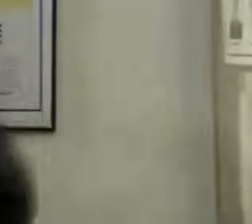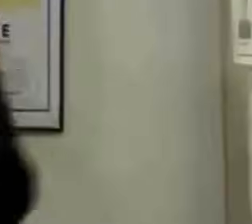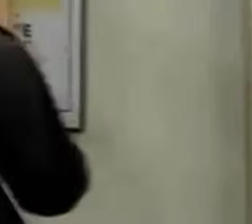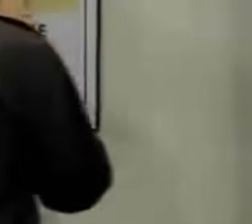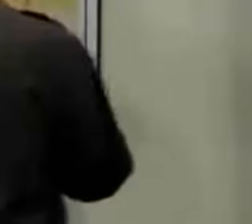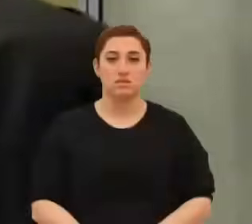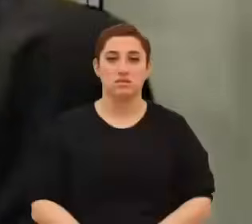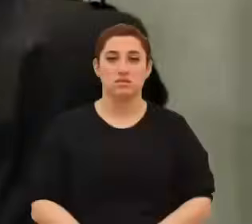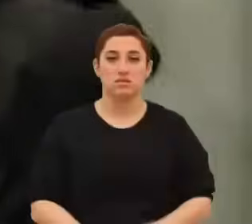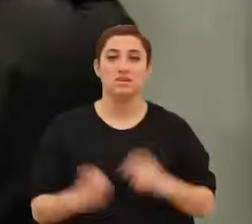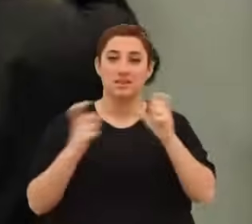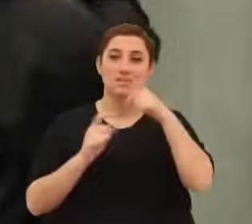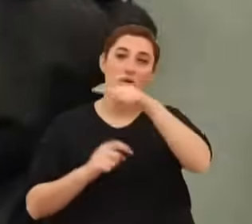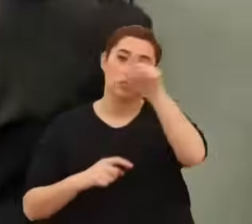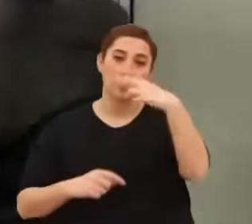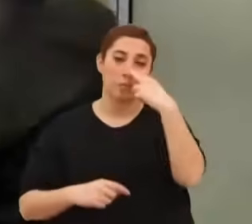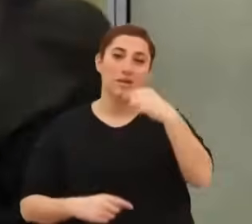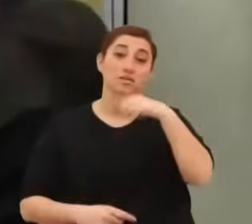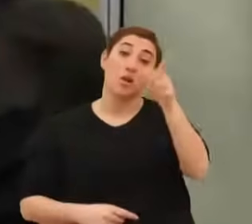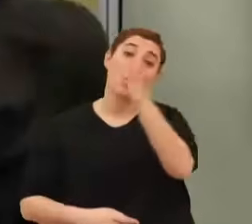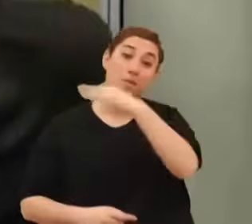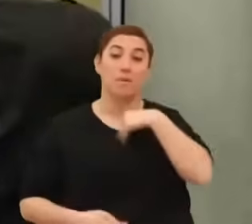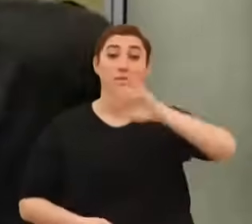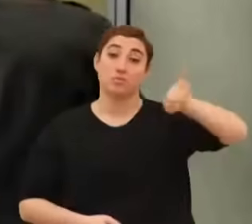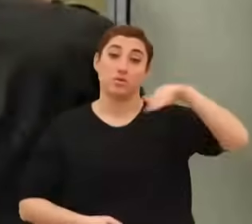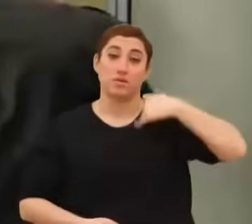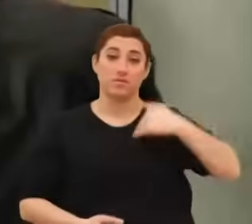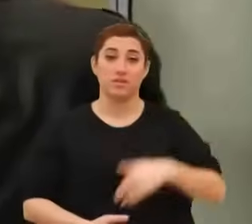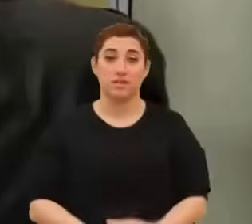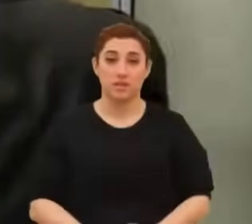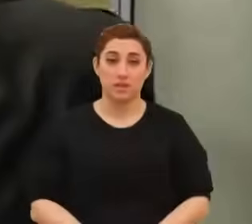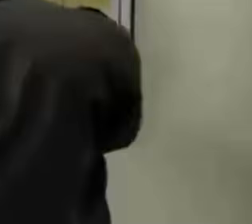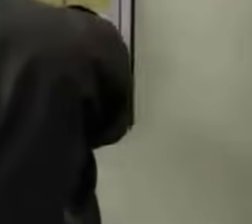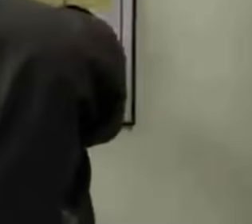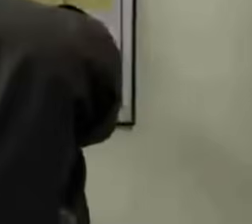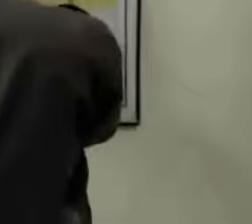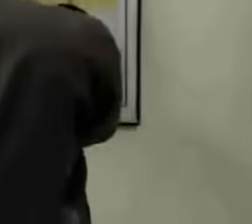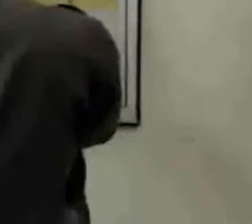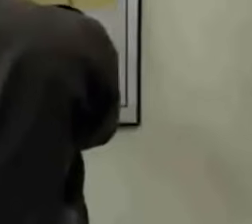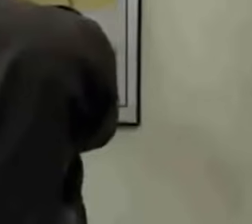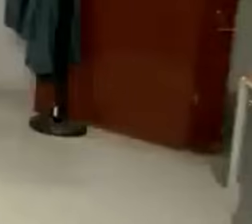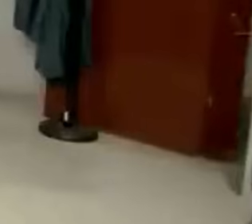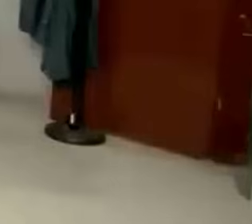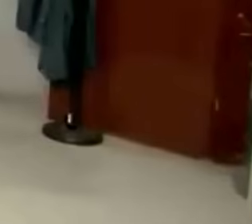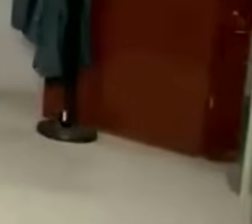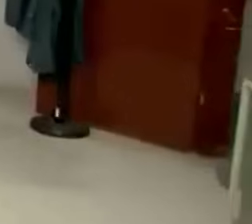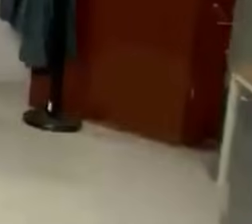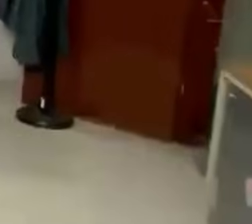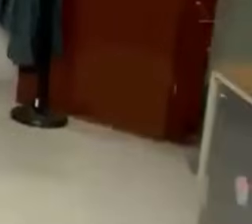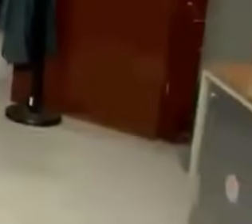geçti. Selahattin sen buralardan beğenmedin. Sen doğudan, ben batıdan. Selahattin'in parmakları Marmara etrafında